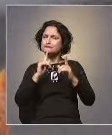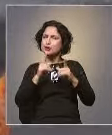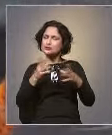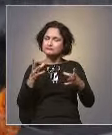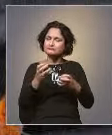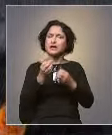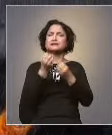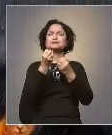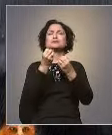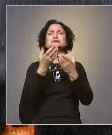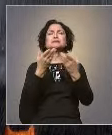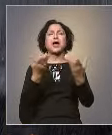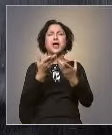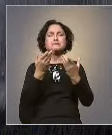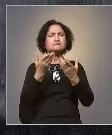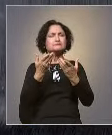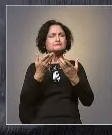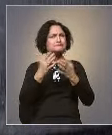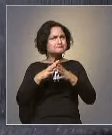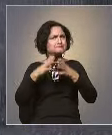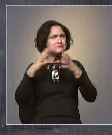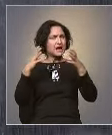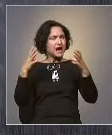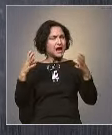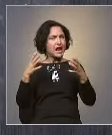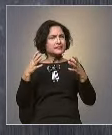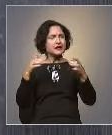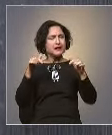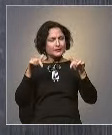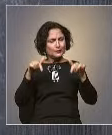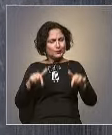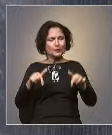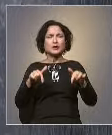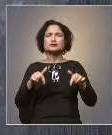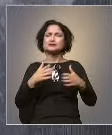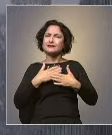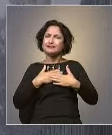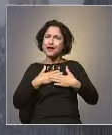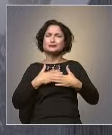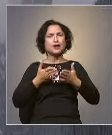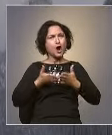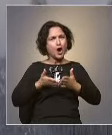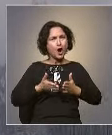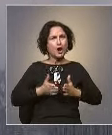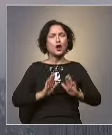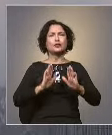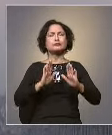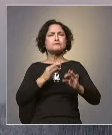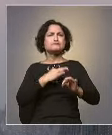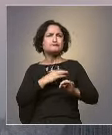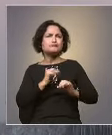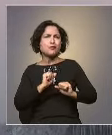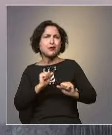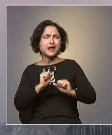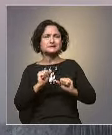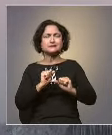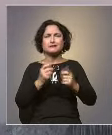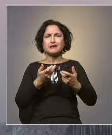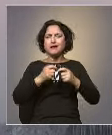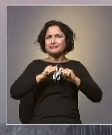с лекота прекалено местна тукашна родна действителност, много тукашни наши родни болезнености и